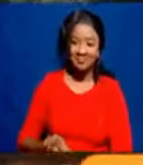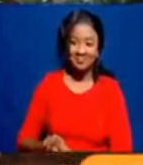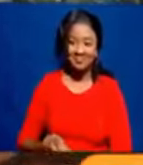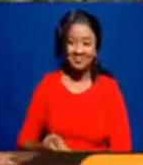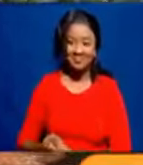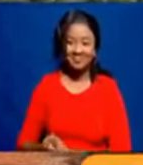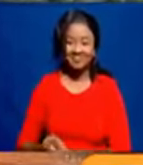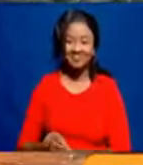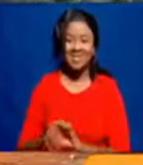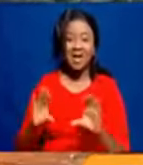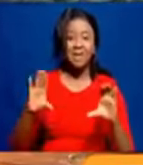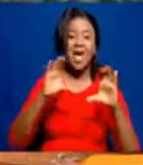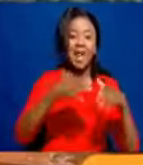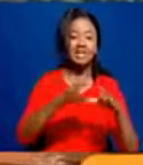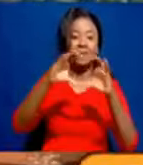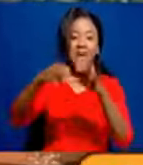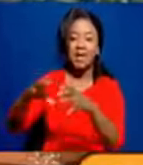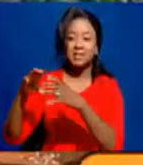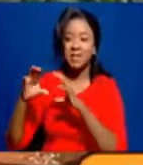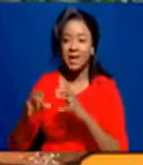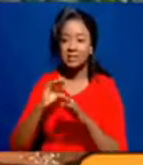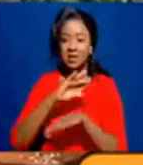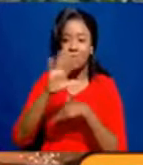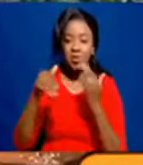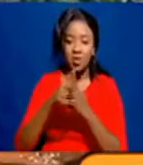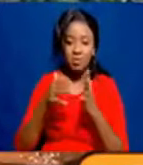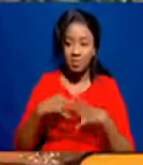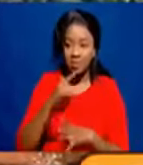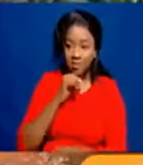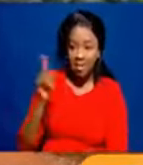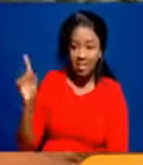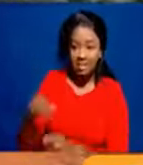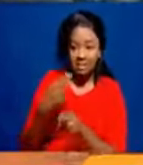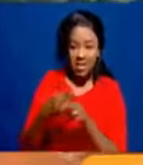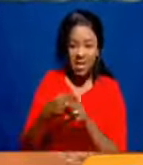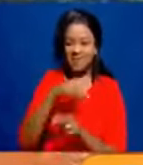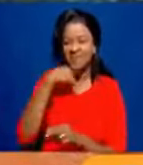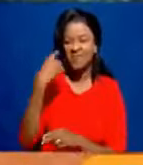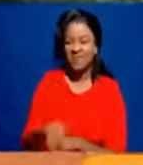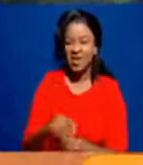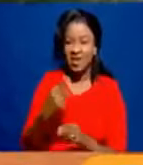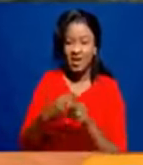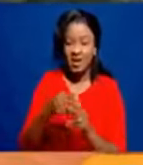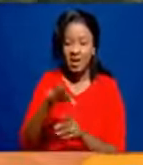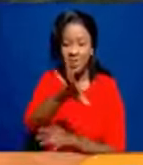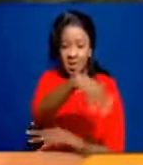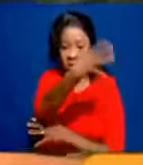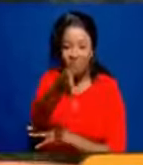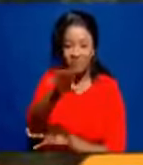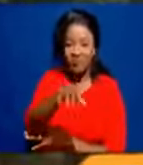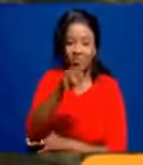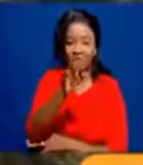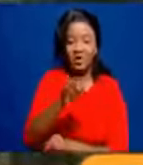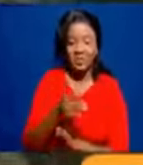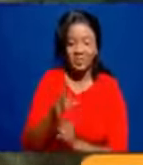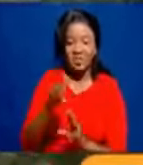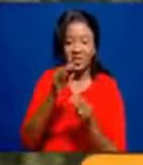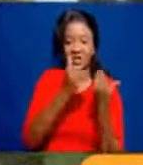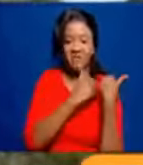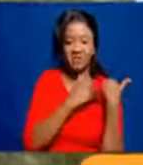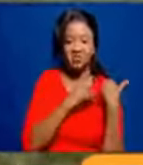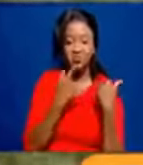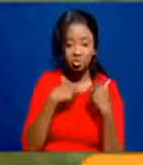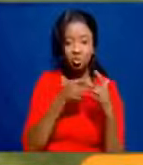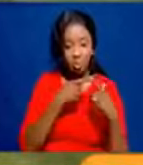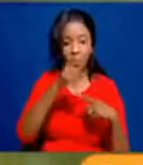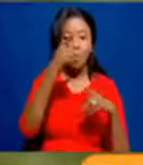Parasa, parasa kwa utoto! Jamaa huyu mwenye jina la utani la Ndovu ndiye ametwikwa jukumu la kujulisha